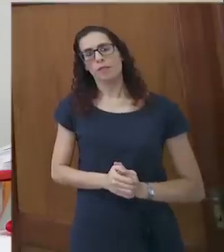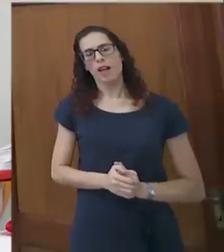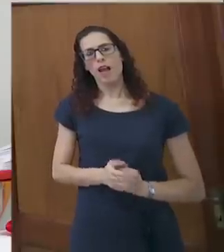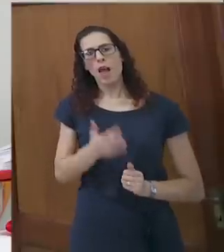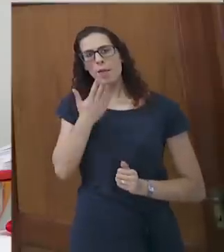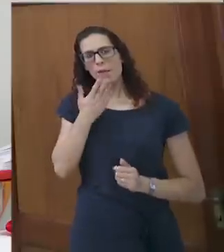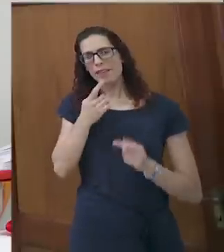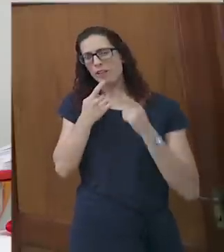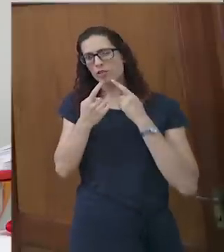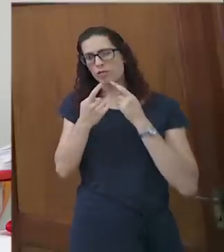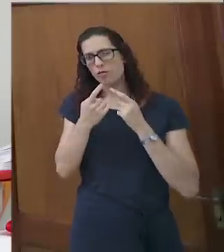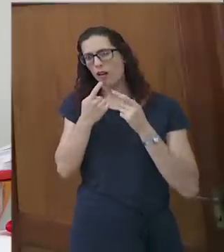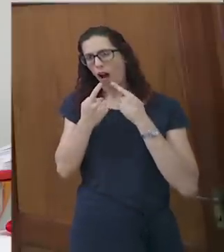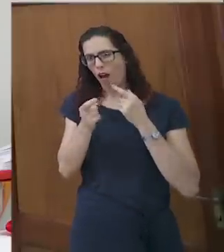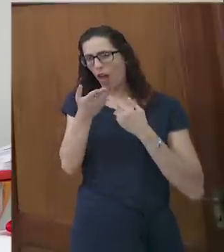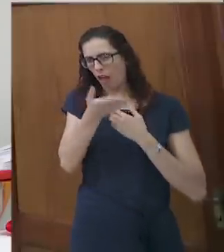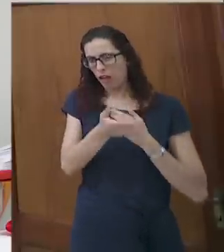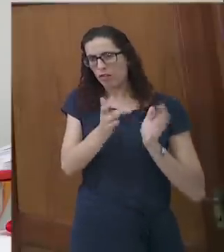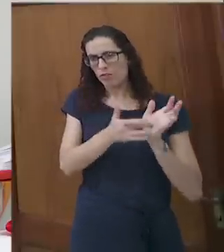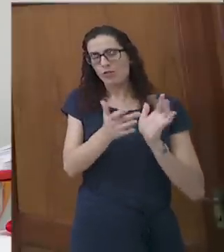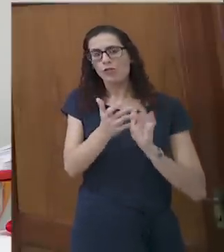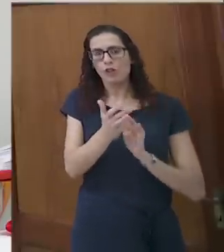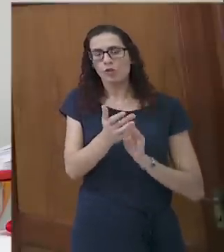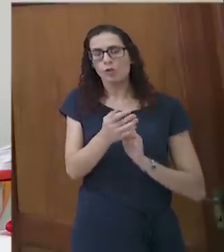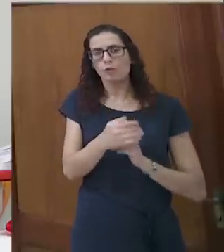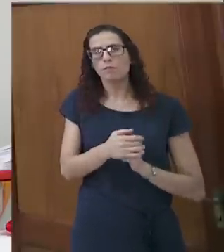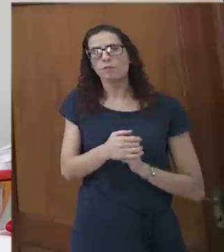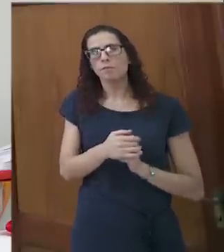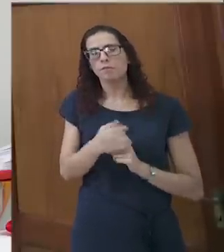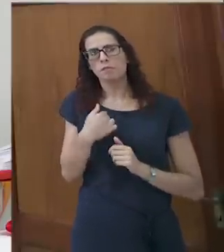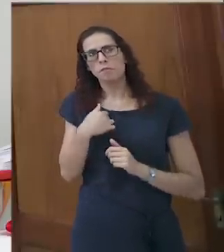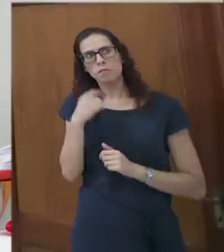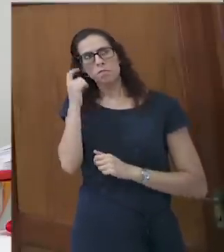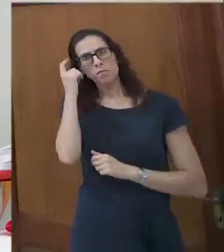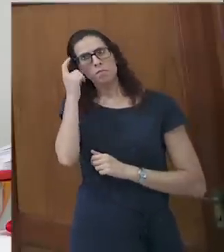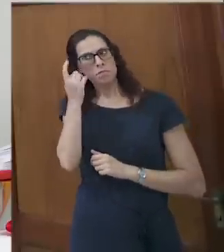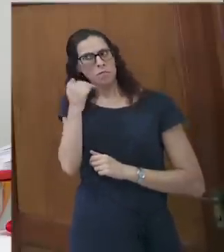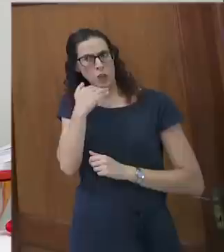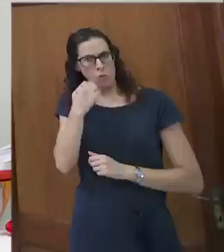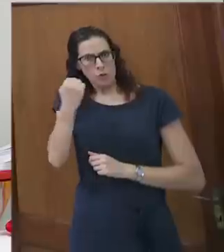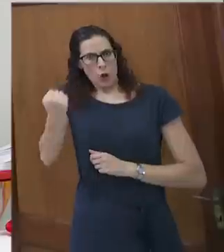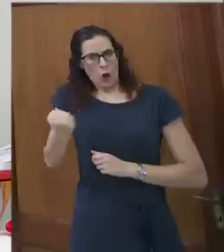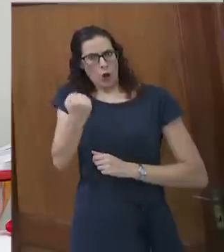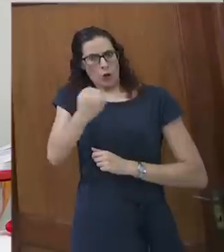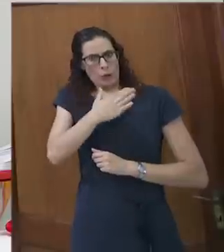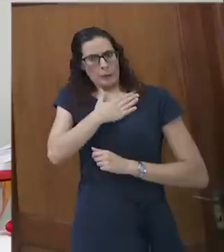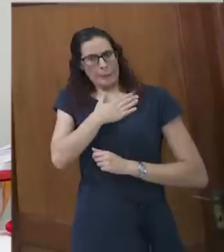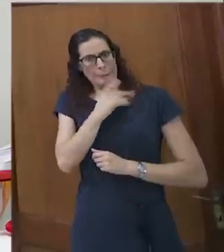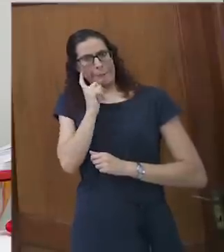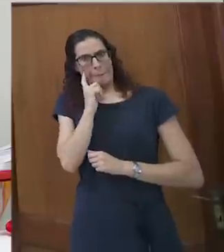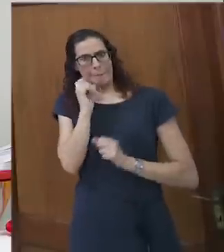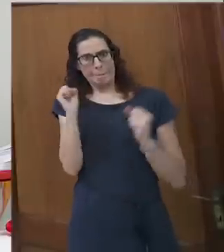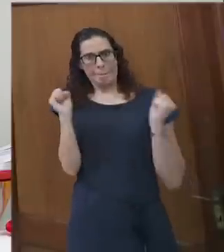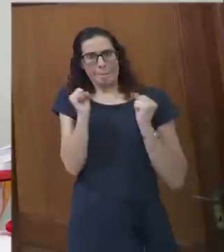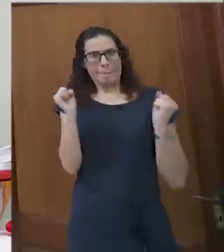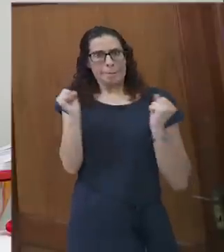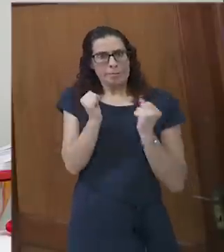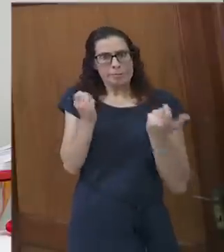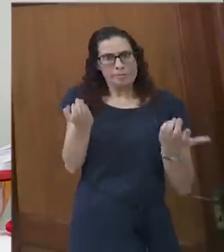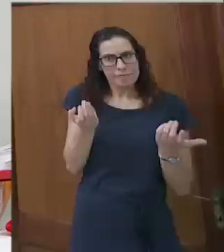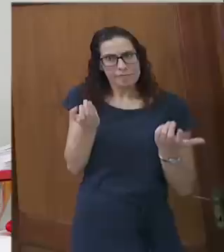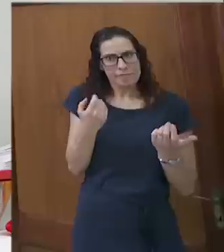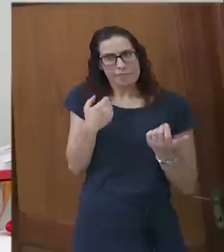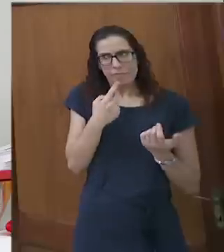dal-kliem li qal Ġesù tgħid: Ma tantx jagħmel kuraġġ li jgħidilhom